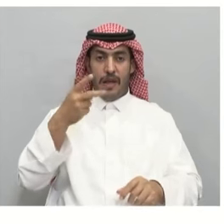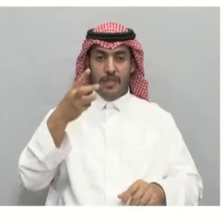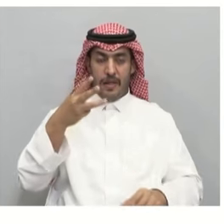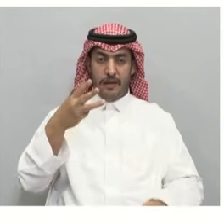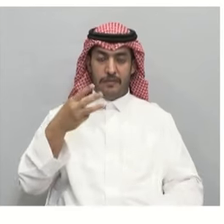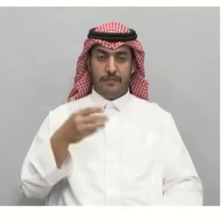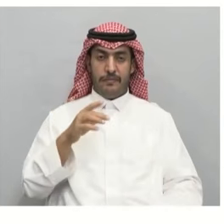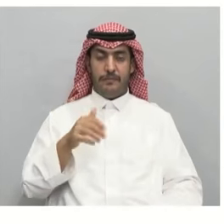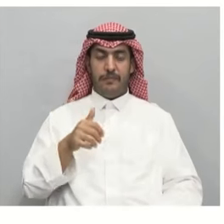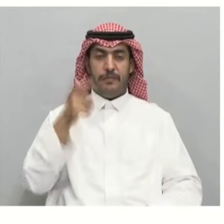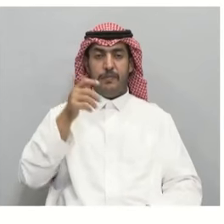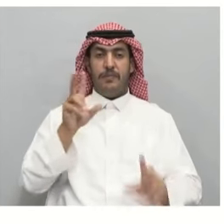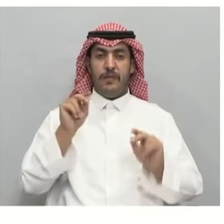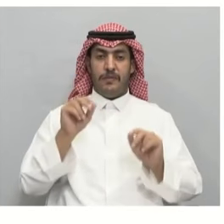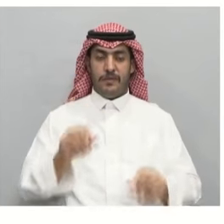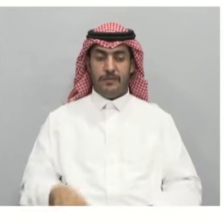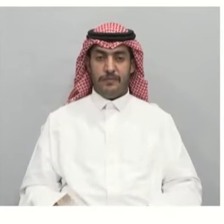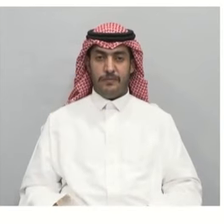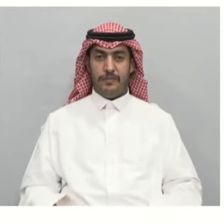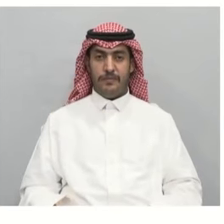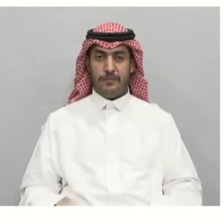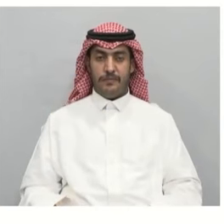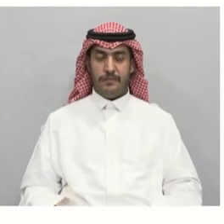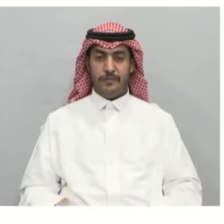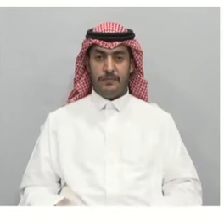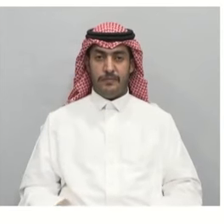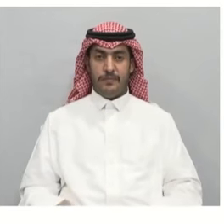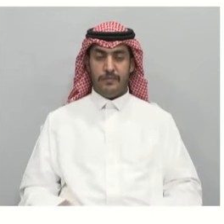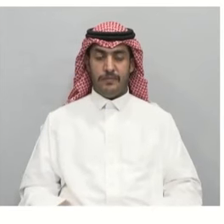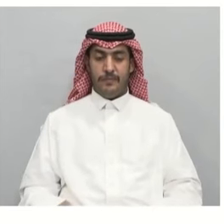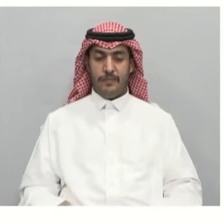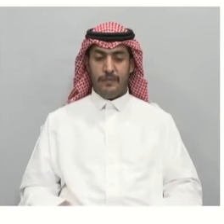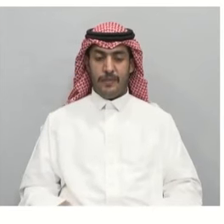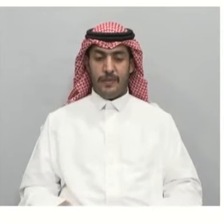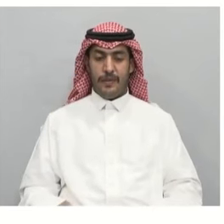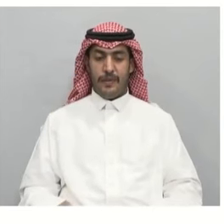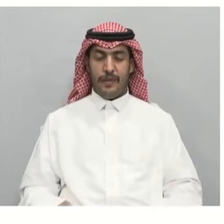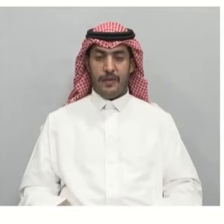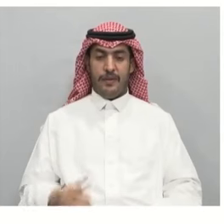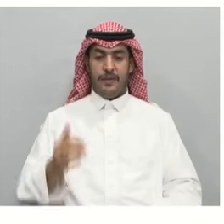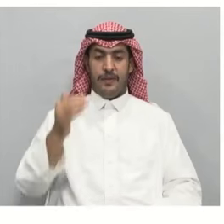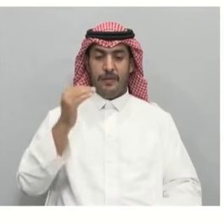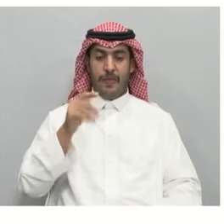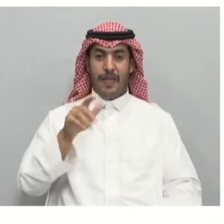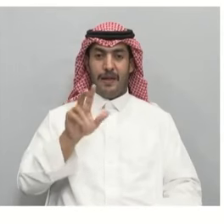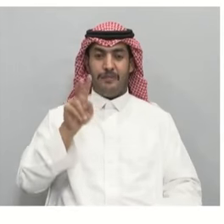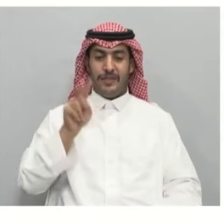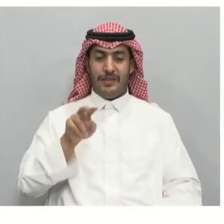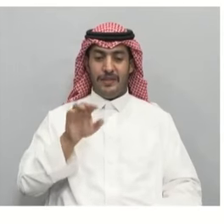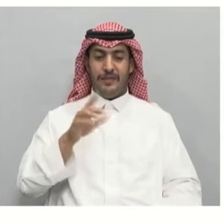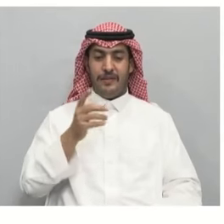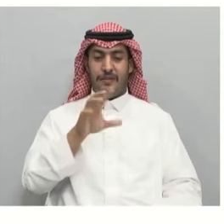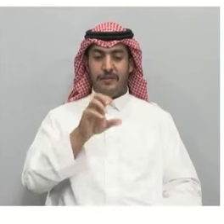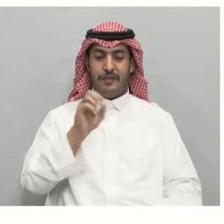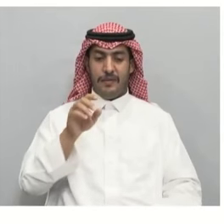الثالث راح يعطيني نفس الجواب راح يعطيني نفس المقاومه فاحنا الان لما جينا حسبناها للمذياع اخذنا اللي في